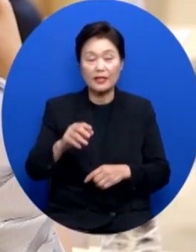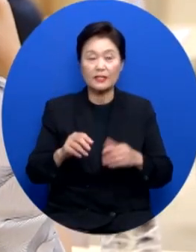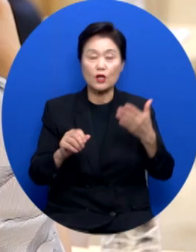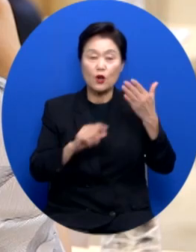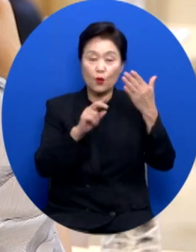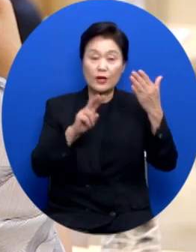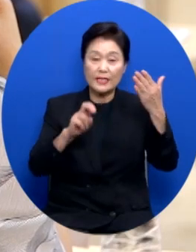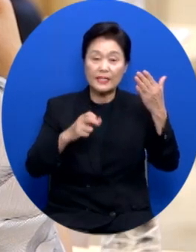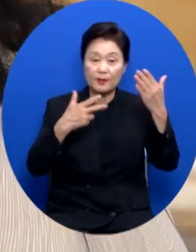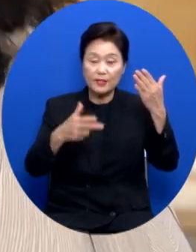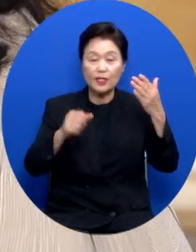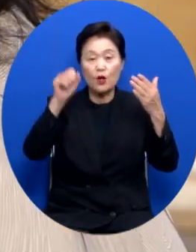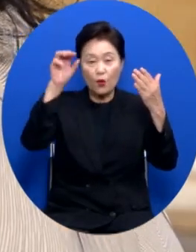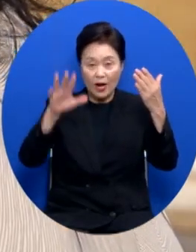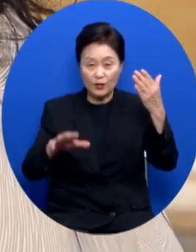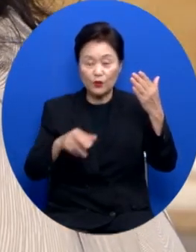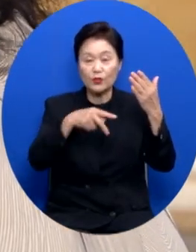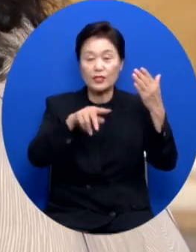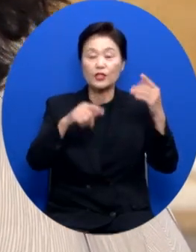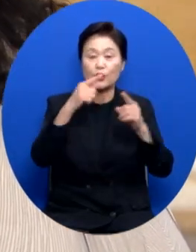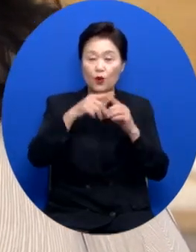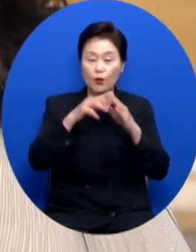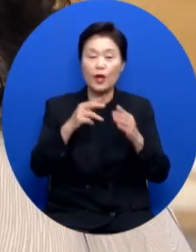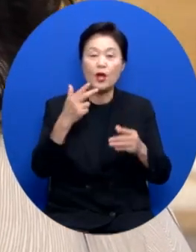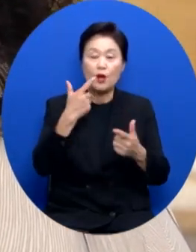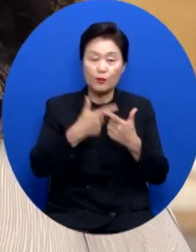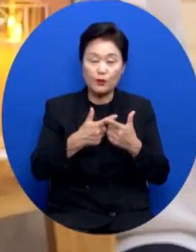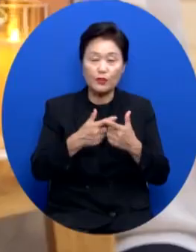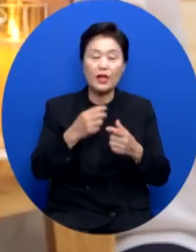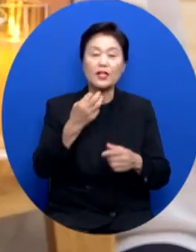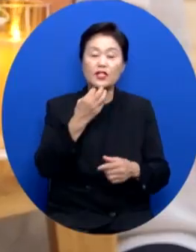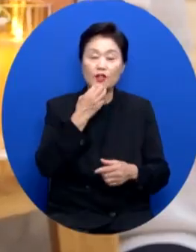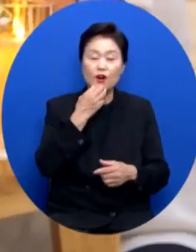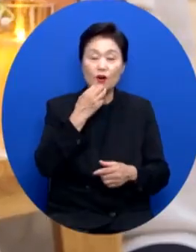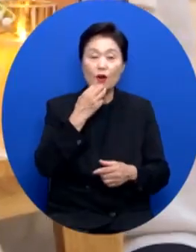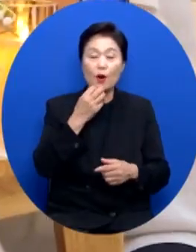광주 서석 교회에서 진행되며 부산과 포항 서울로 이어질 예정입니다